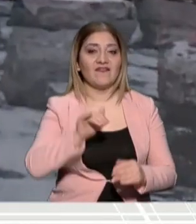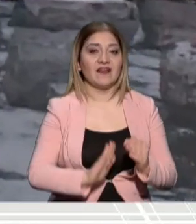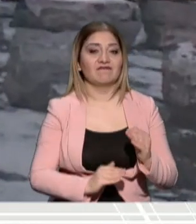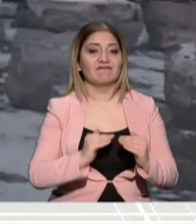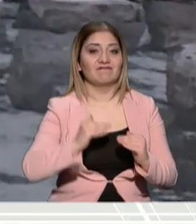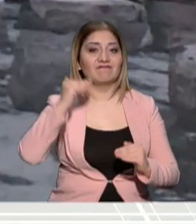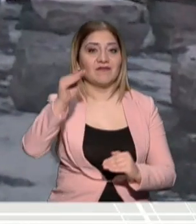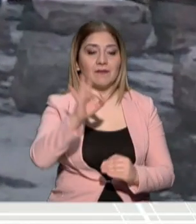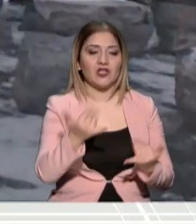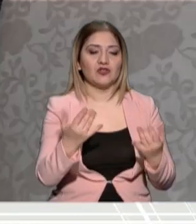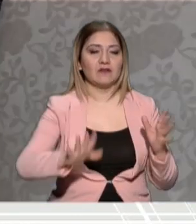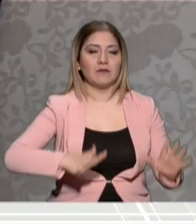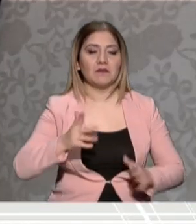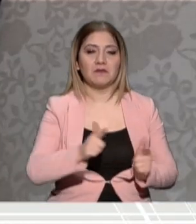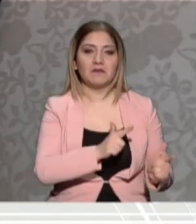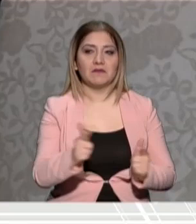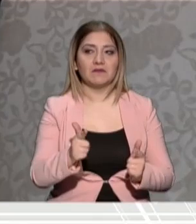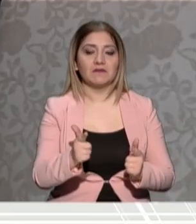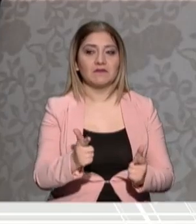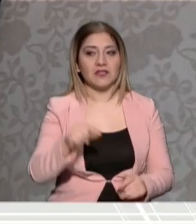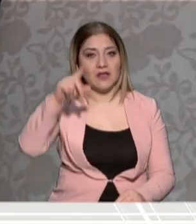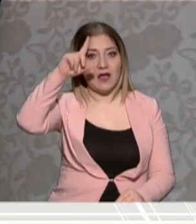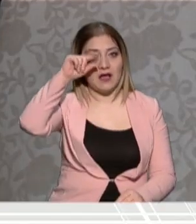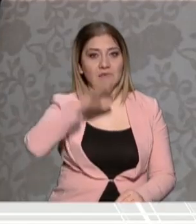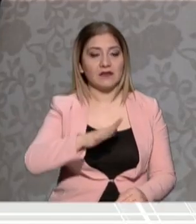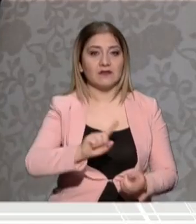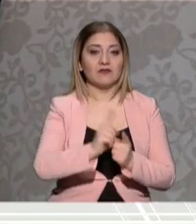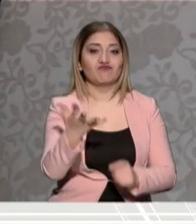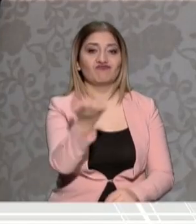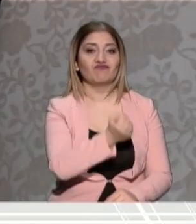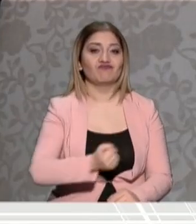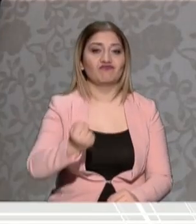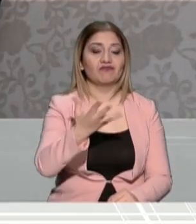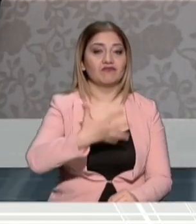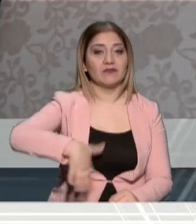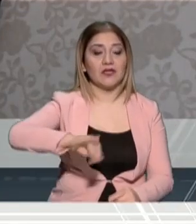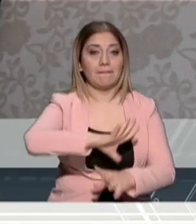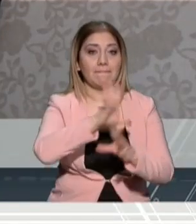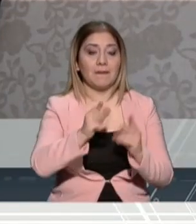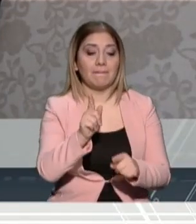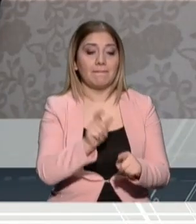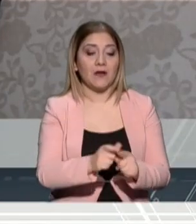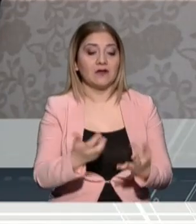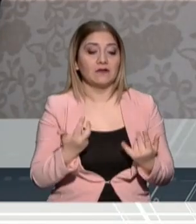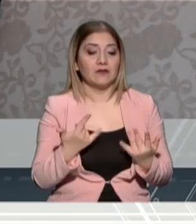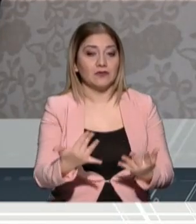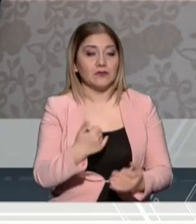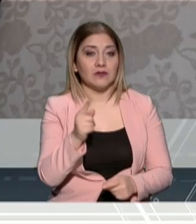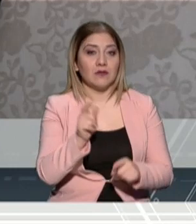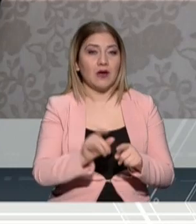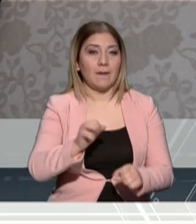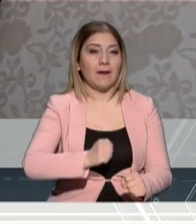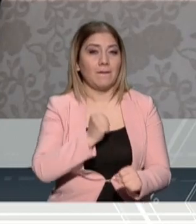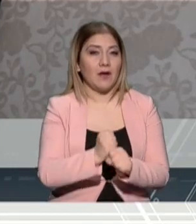է նախապատրաստվել այսօրվանից։ Երբ Հայաստանը դարձավ մի բրունցք, բոլորս միասին մի բան ուզեցինք, մի բանի